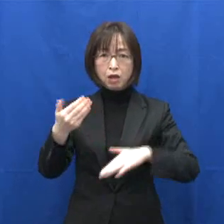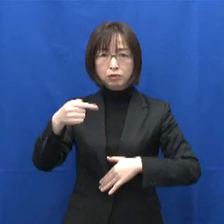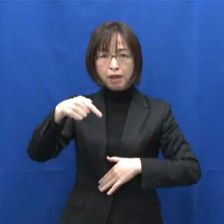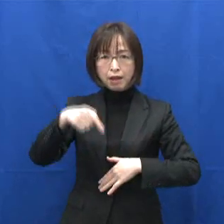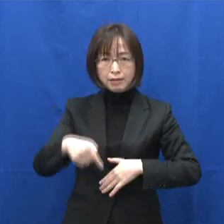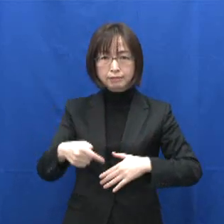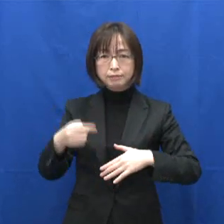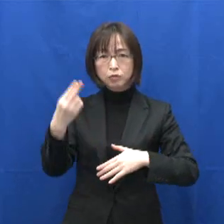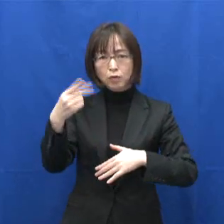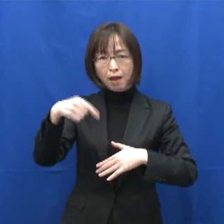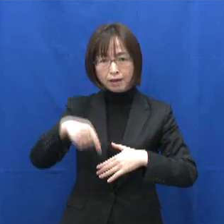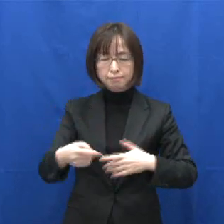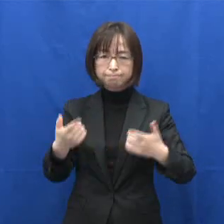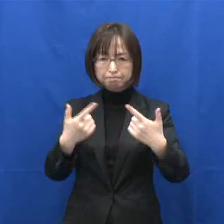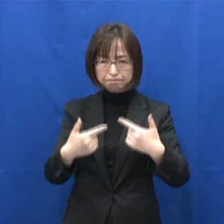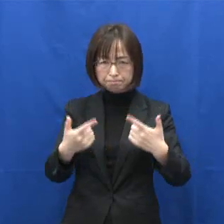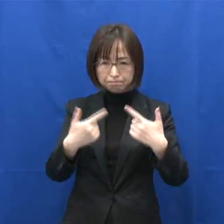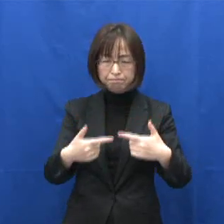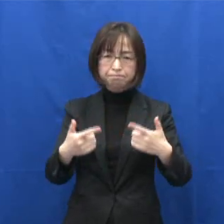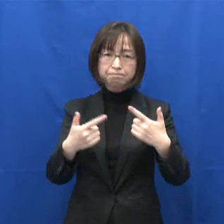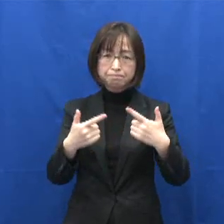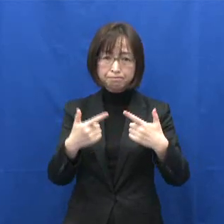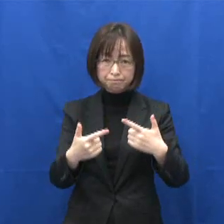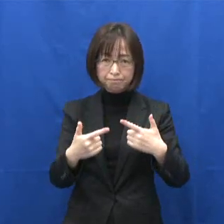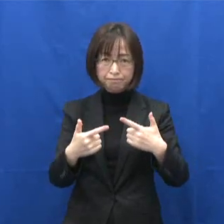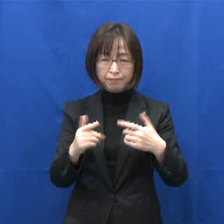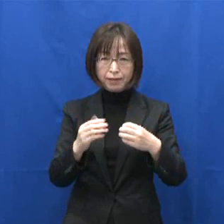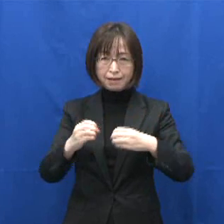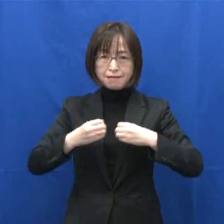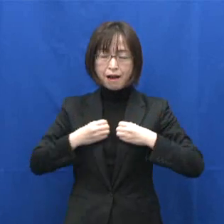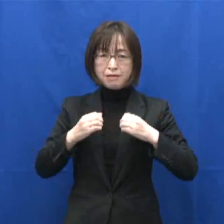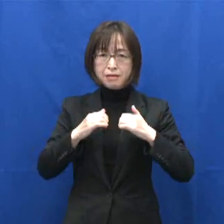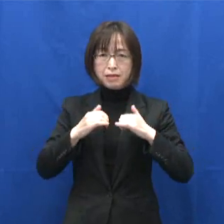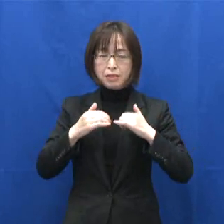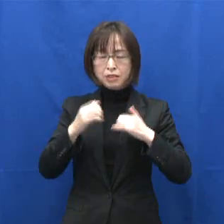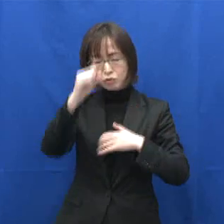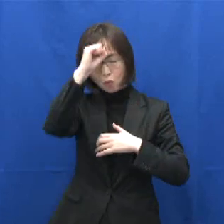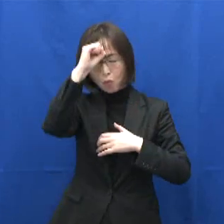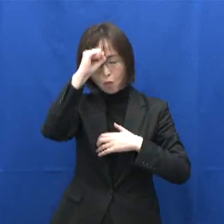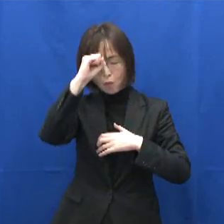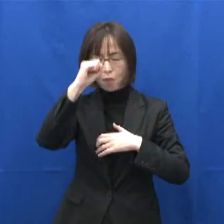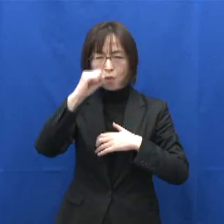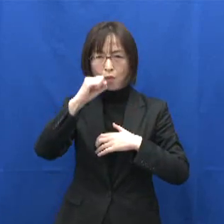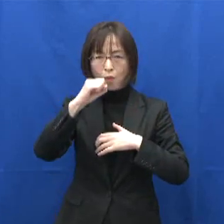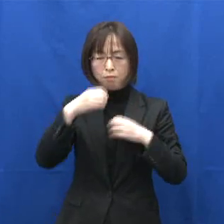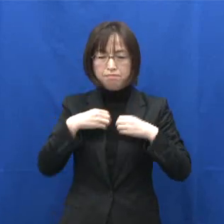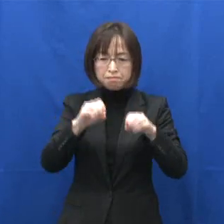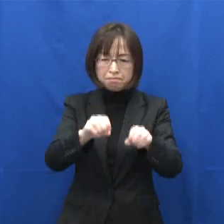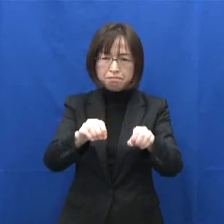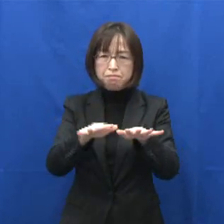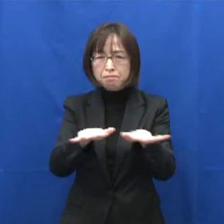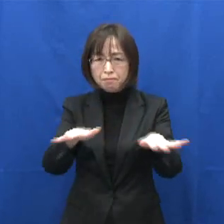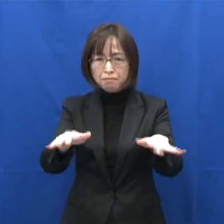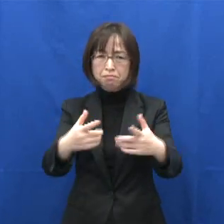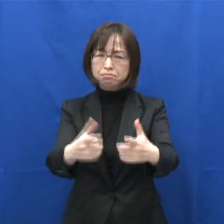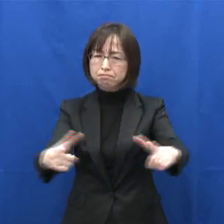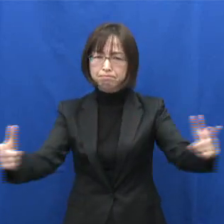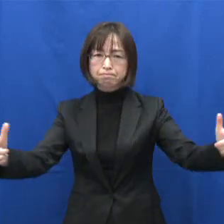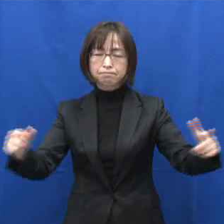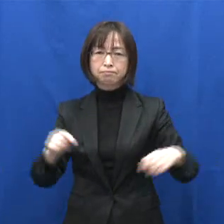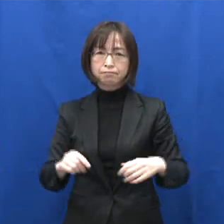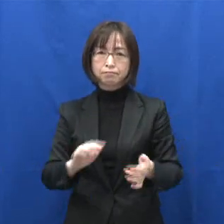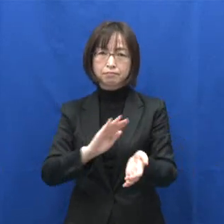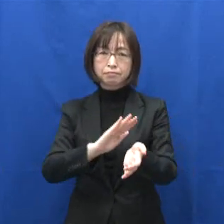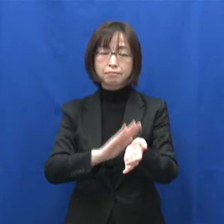追うごとに新型コロナ感染症の感染者が爆発的に増加をしております。医療